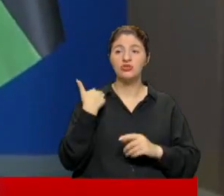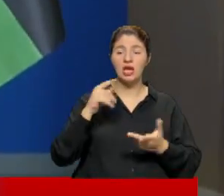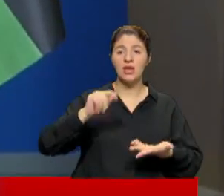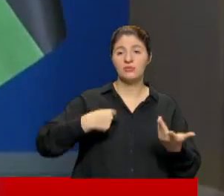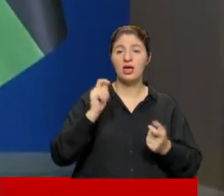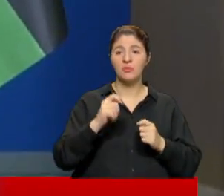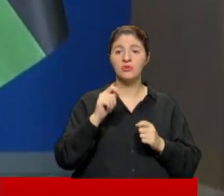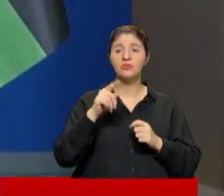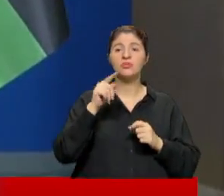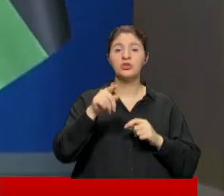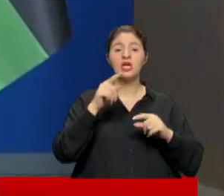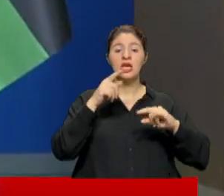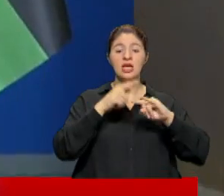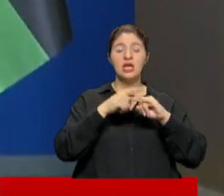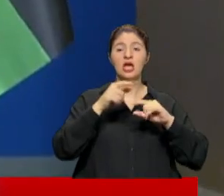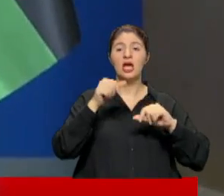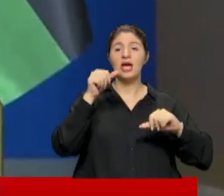imzaladığımız hidrokarbon